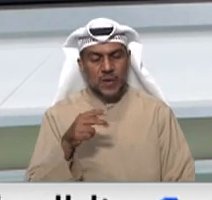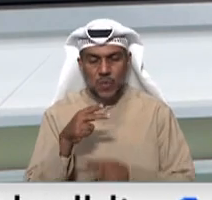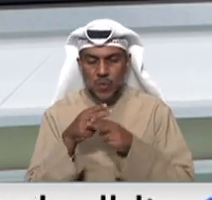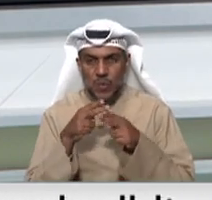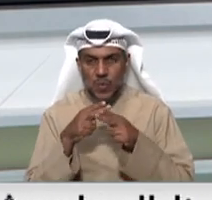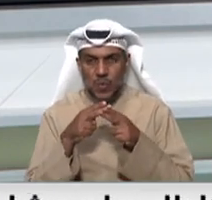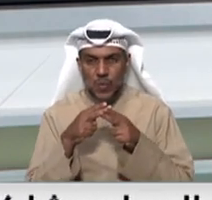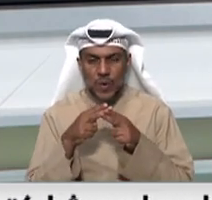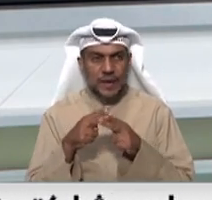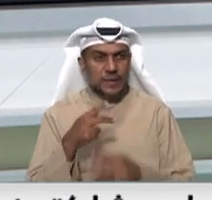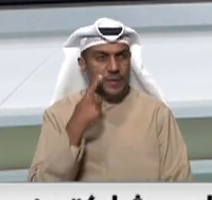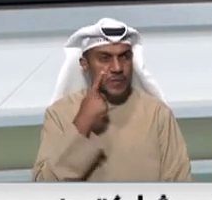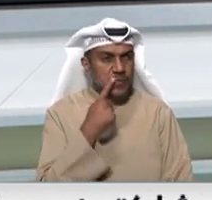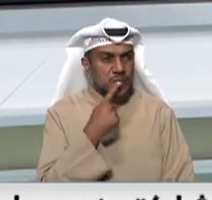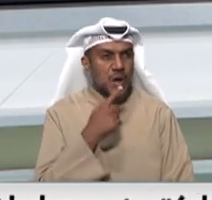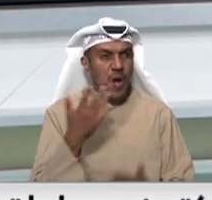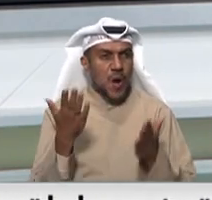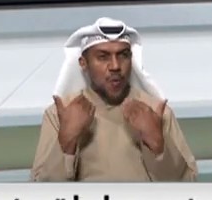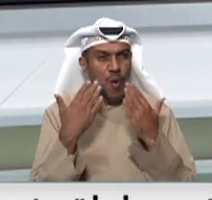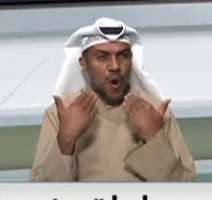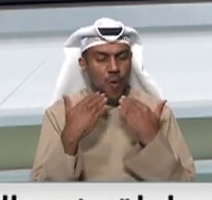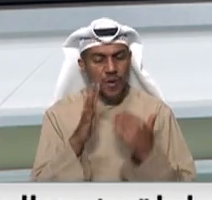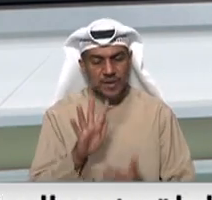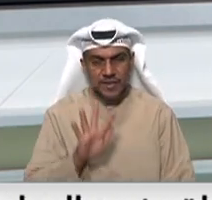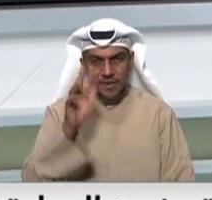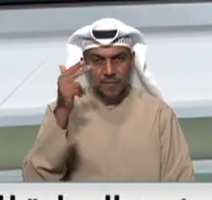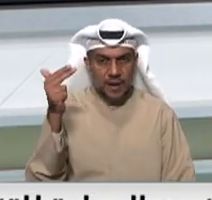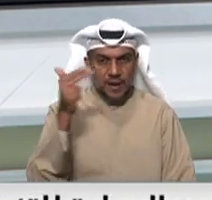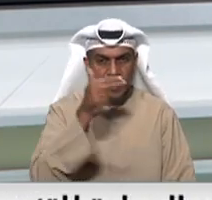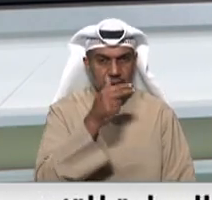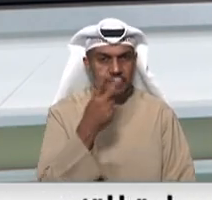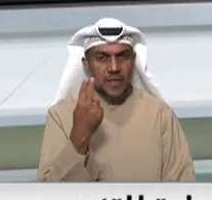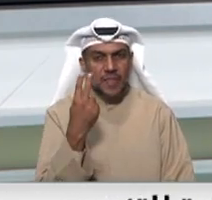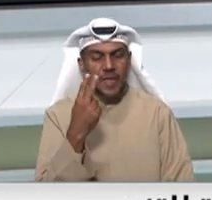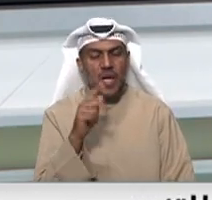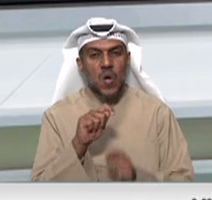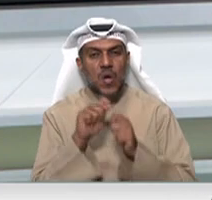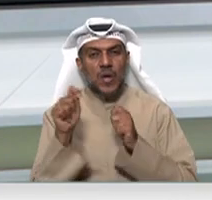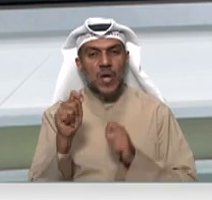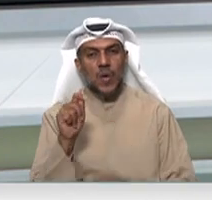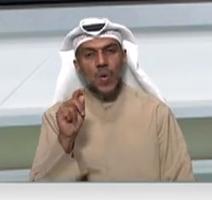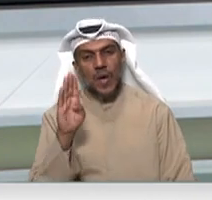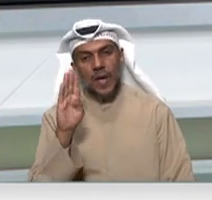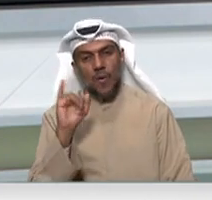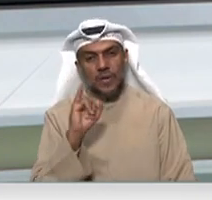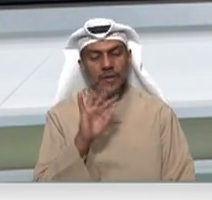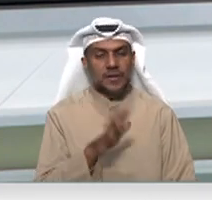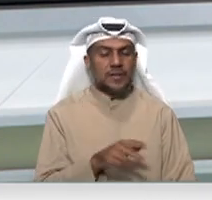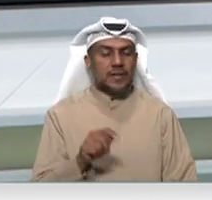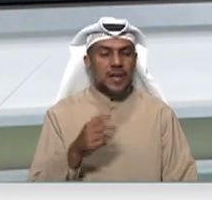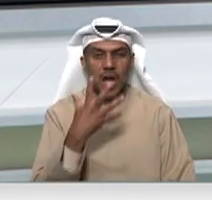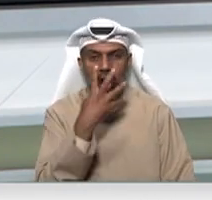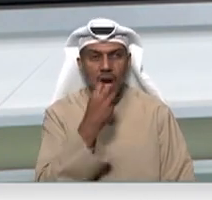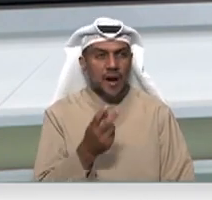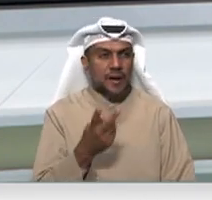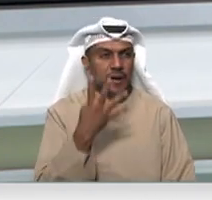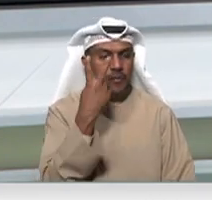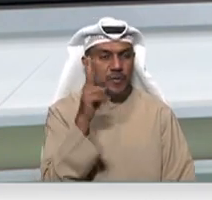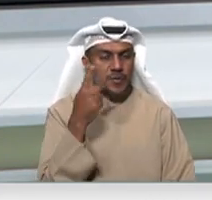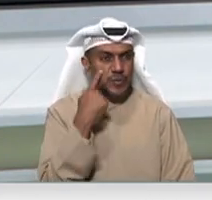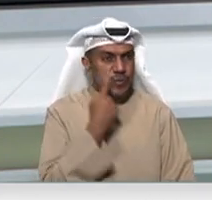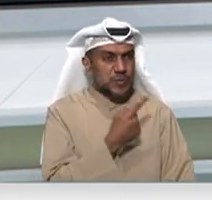سماء صافية، رياح متقلبة الاتجاه الشمالية غربية سرعتها 2 كيلومتر بالساعة، حرارة حاليا 24 درجة